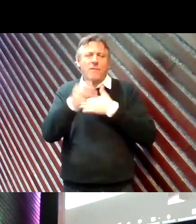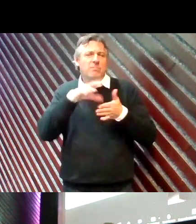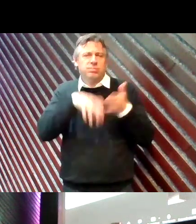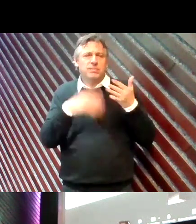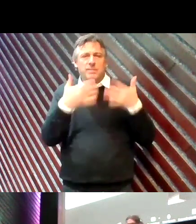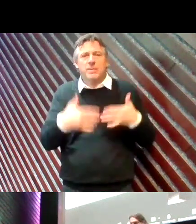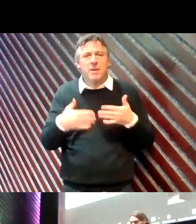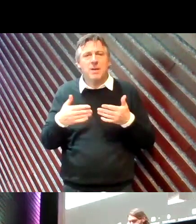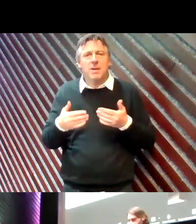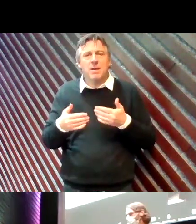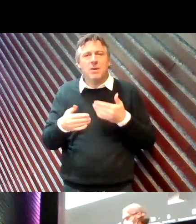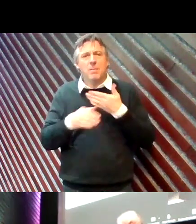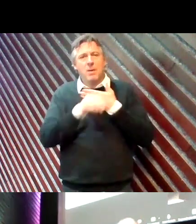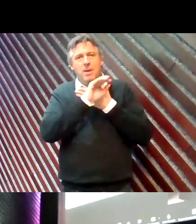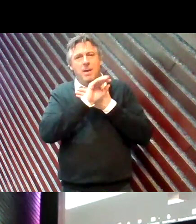Donc,